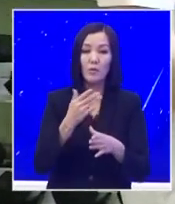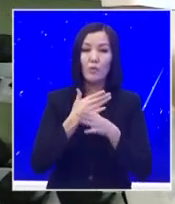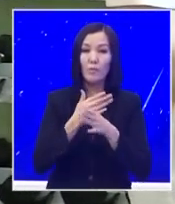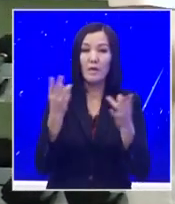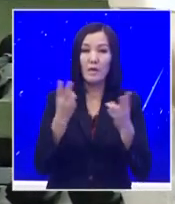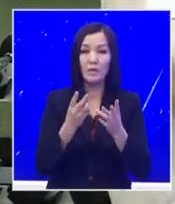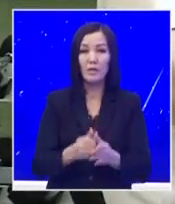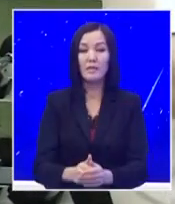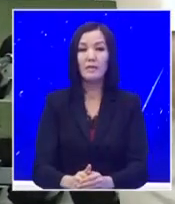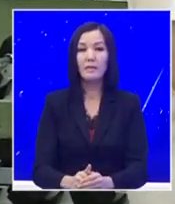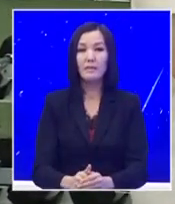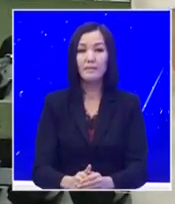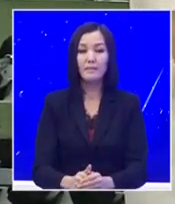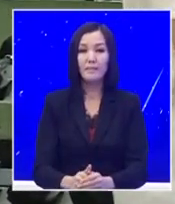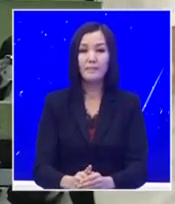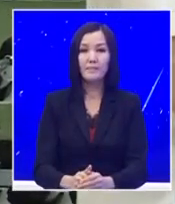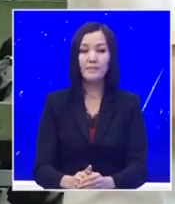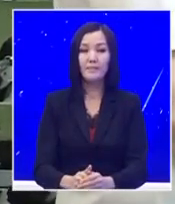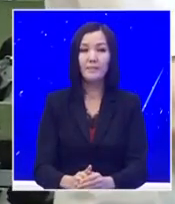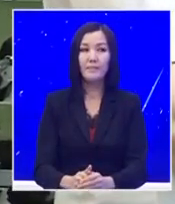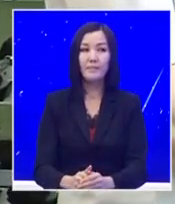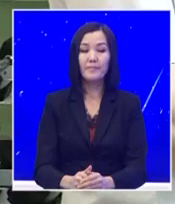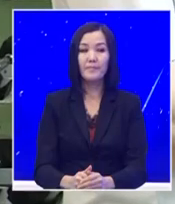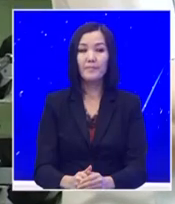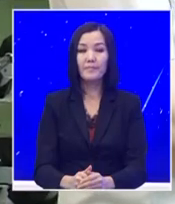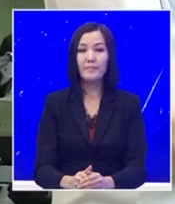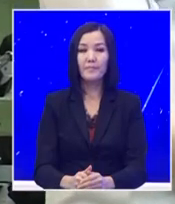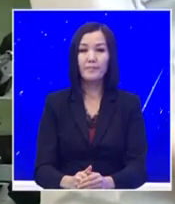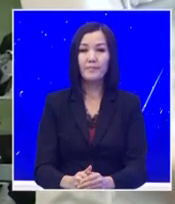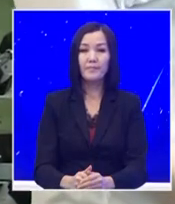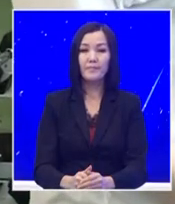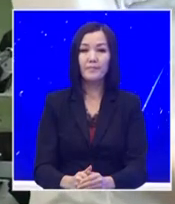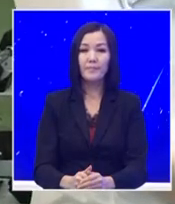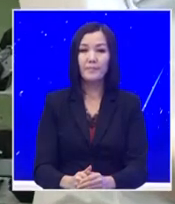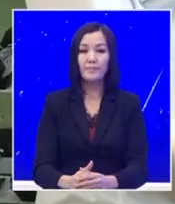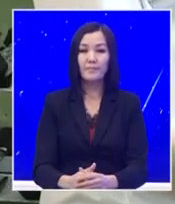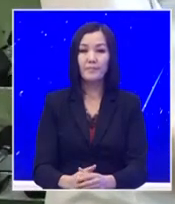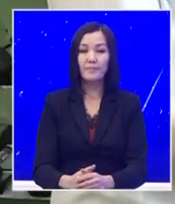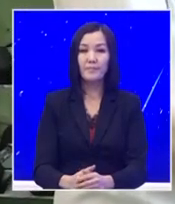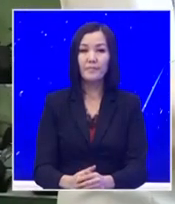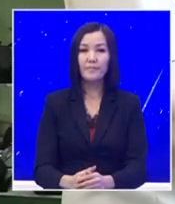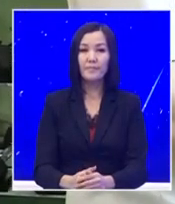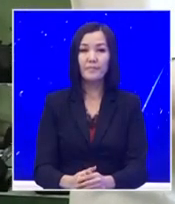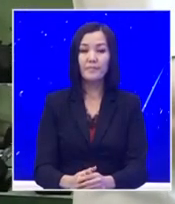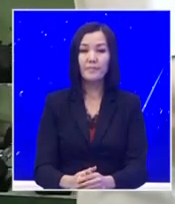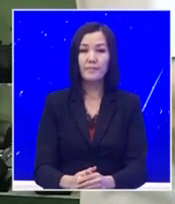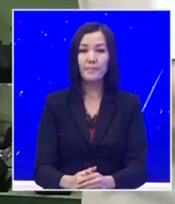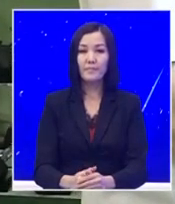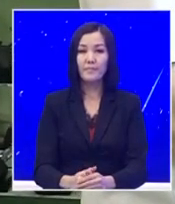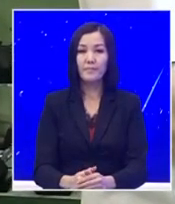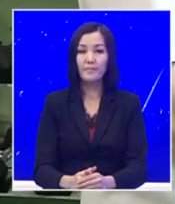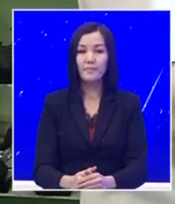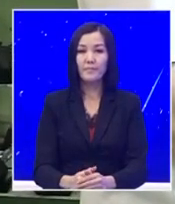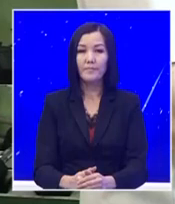қажет. Стоим. Ножки на ширине плеч. Вперед. Вперед ко мне. Таз тянем